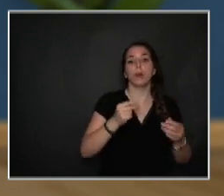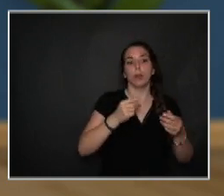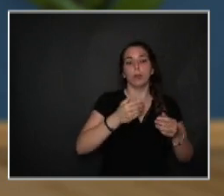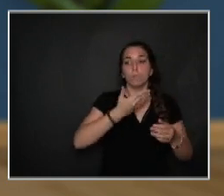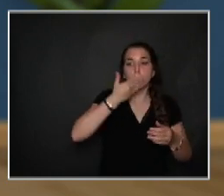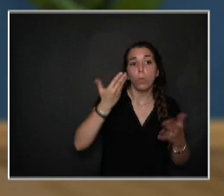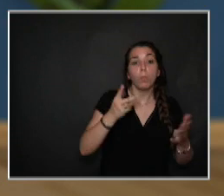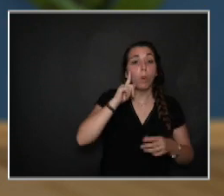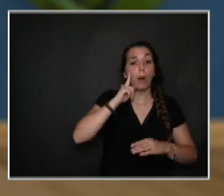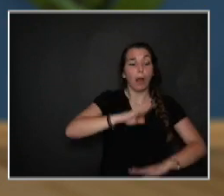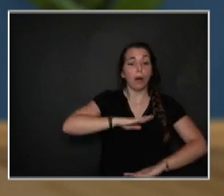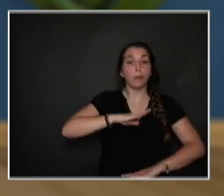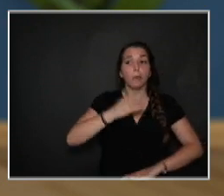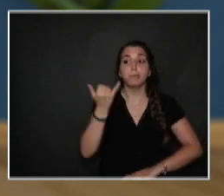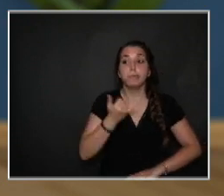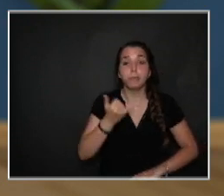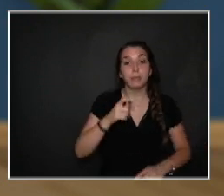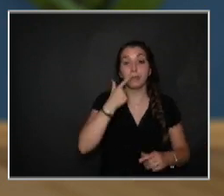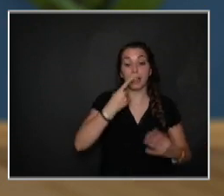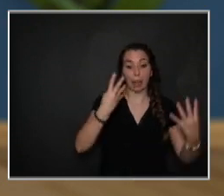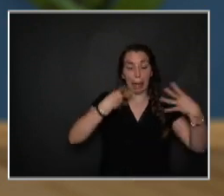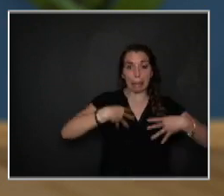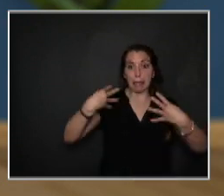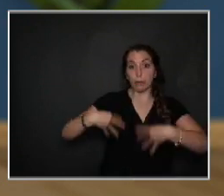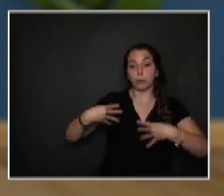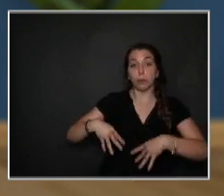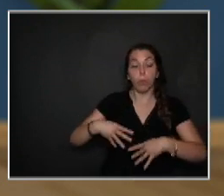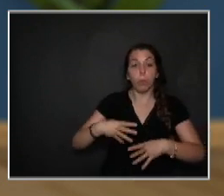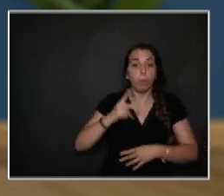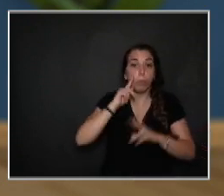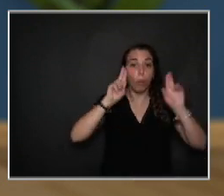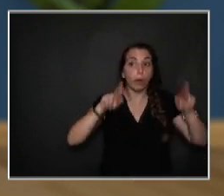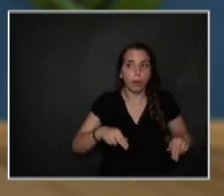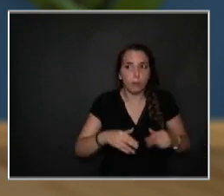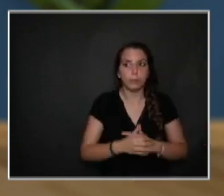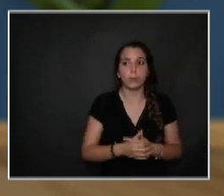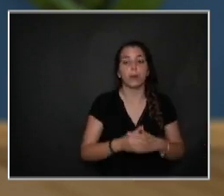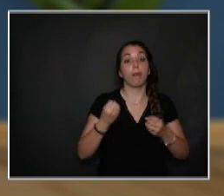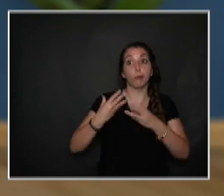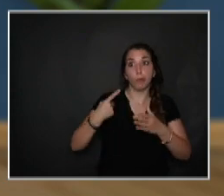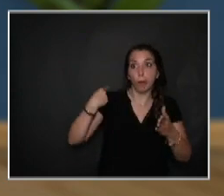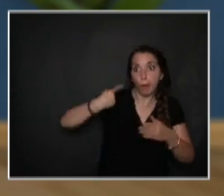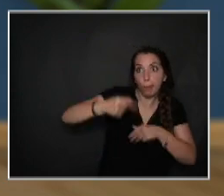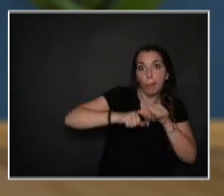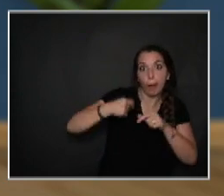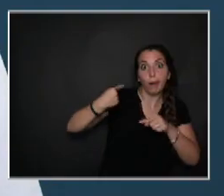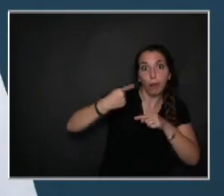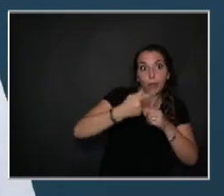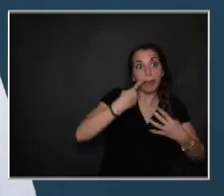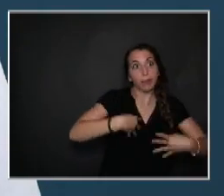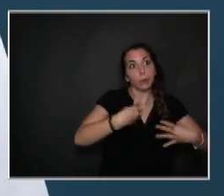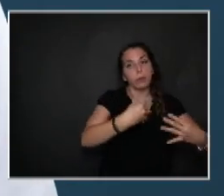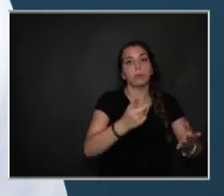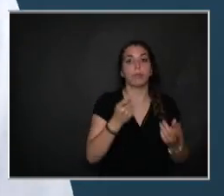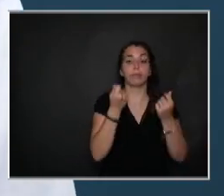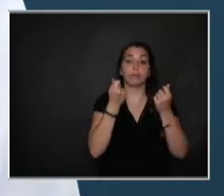serait inutile, que ça serait exposer les gens à des radiations. Oui, surtout que c'est très fréquent. C'est très fréquent et ça, c'est un coût pour la